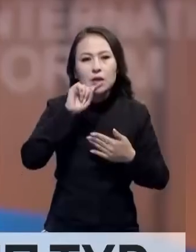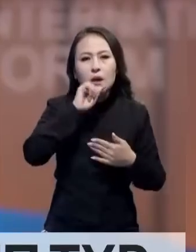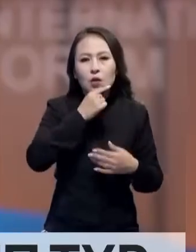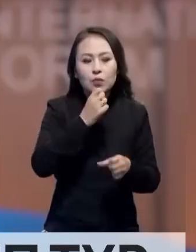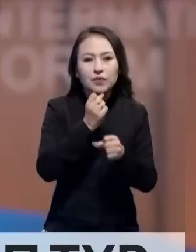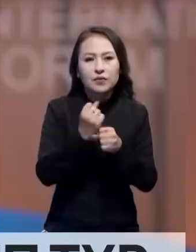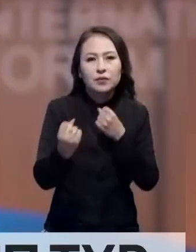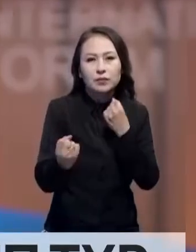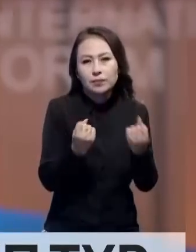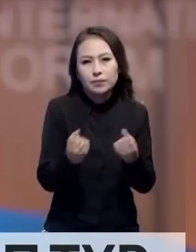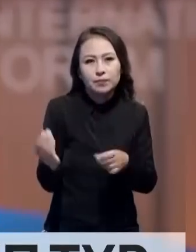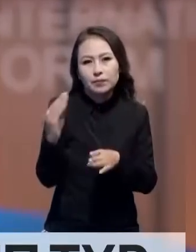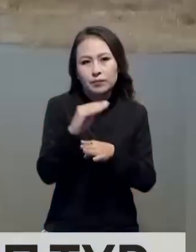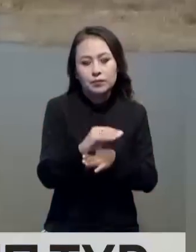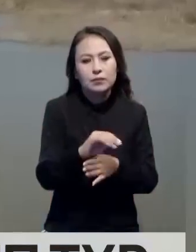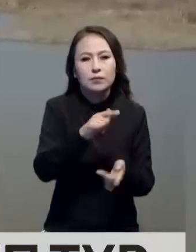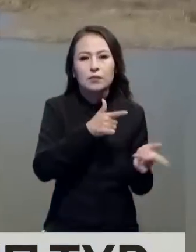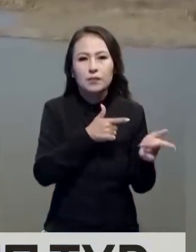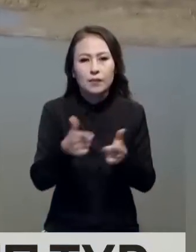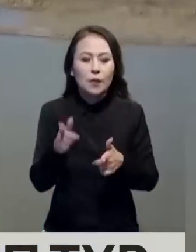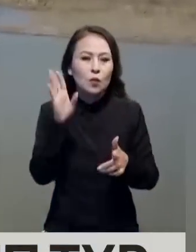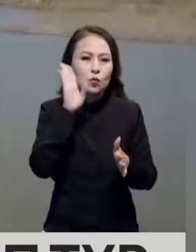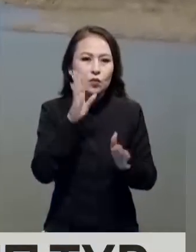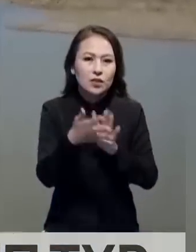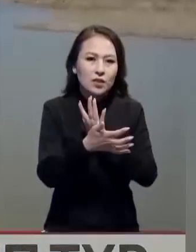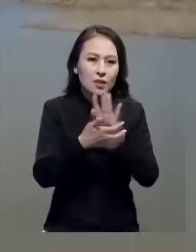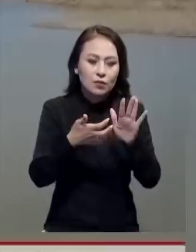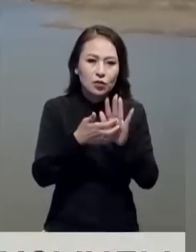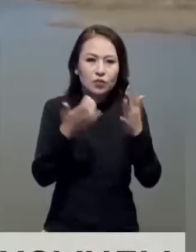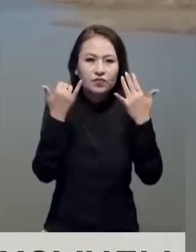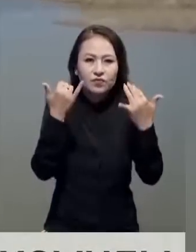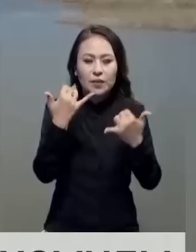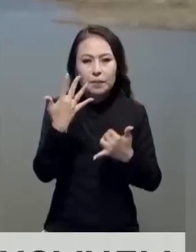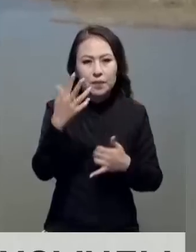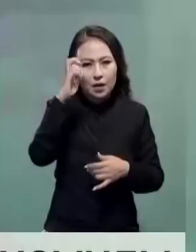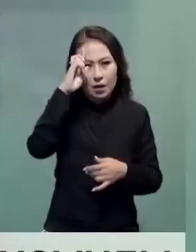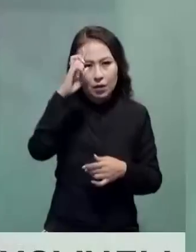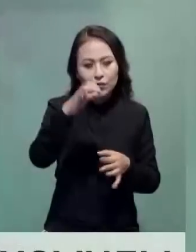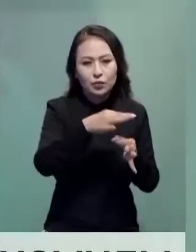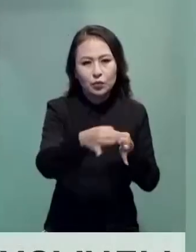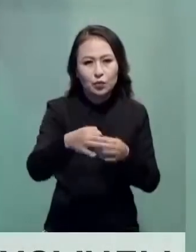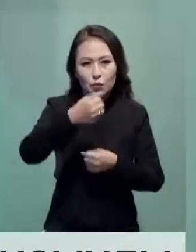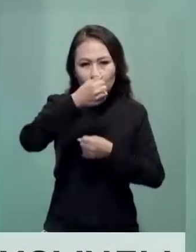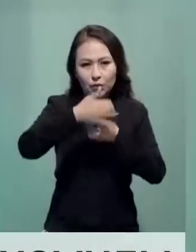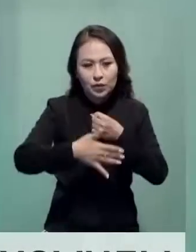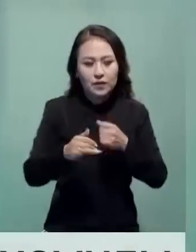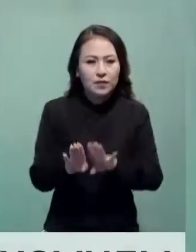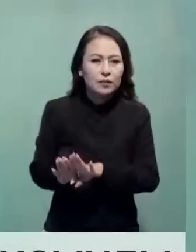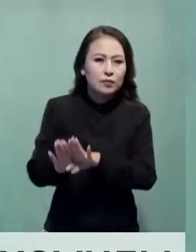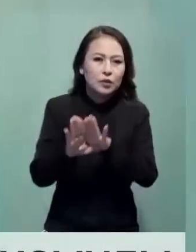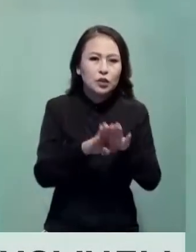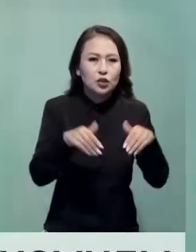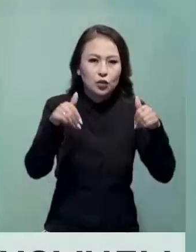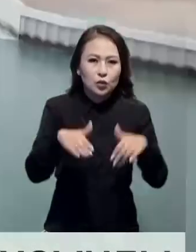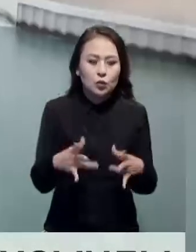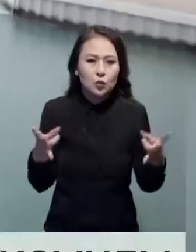қағидаттарын нығайтуға өз үлесін қосуға дайын. Су тапшылығы өңірдегі 5 елге де ортақ, ендеше мәселені бірге отырып шешу